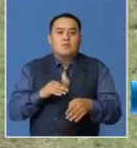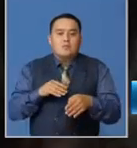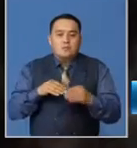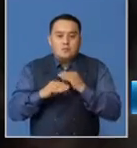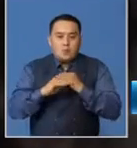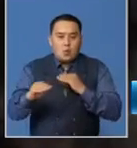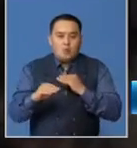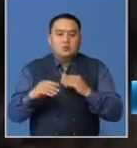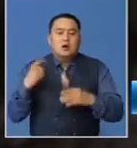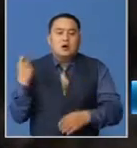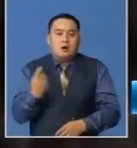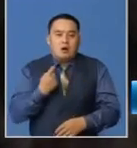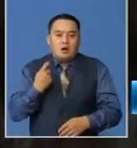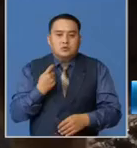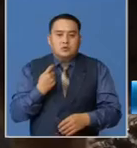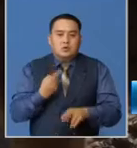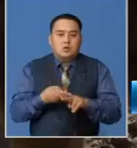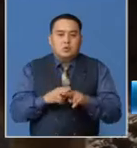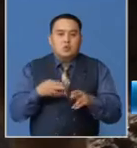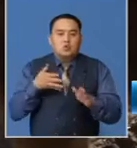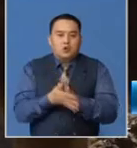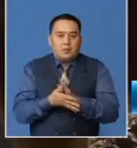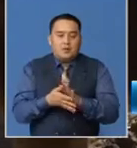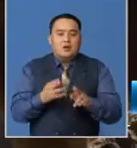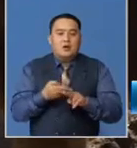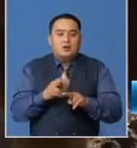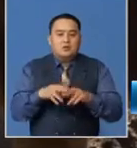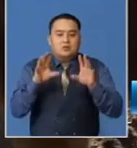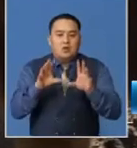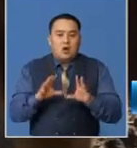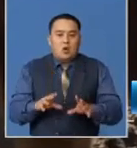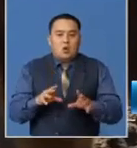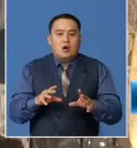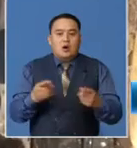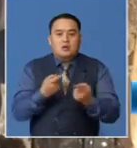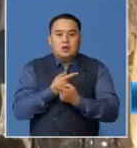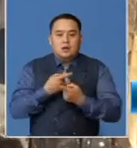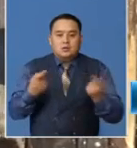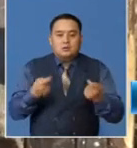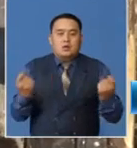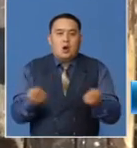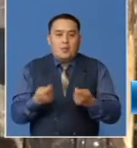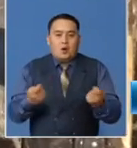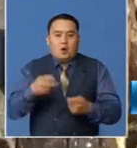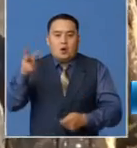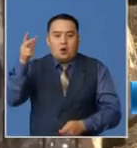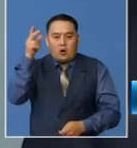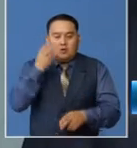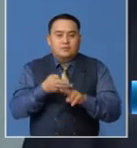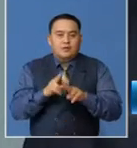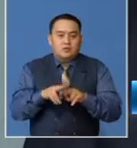или производственных хозяйств, и скот порой наносит им ущерб. Тем более, что законом не регламентировано количество скотопоголовья на каждый